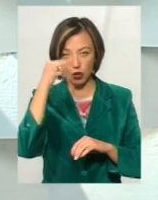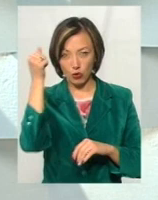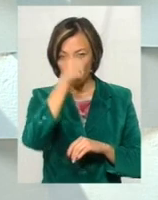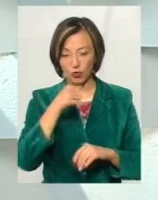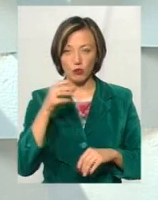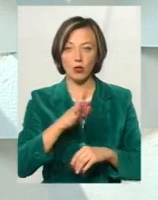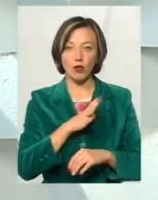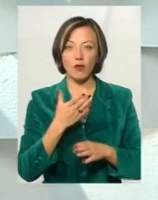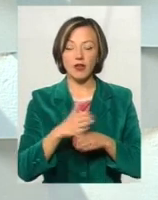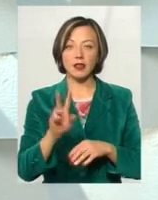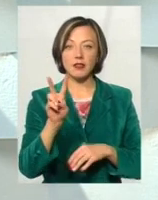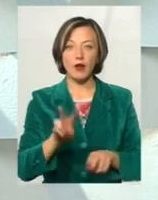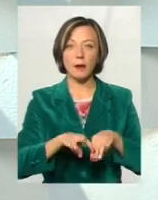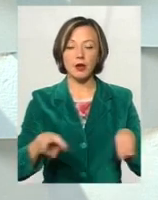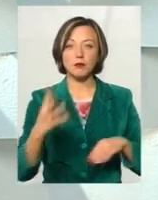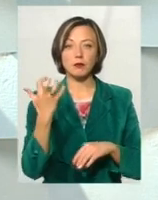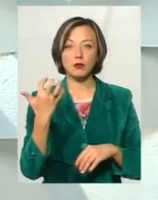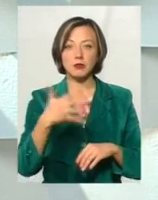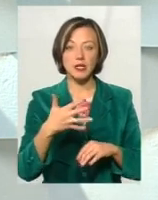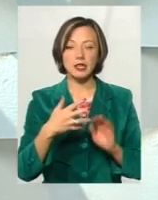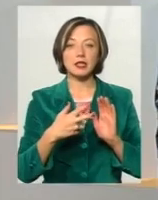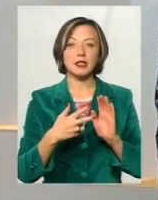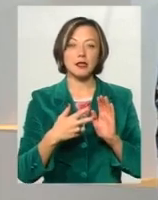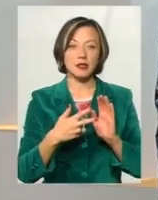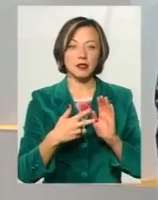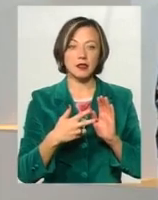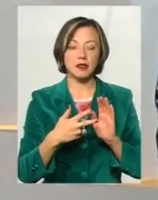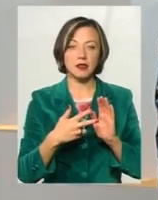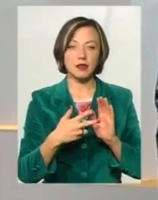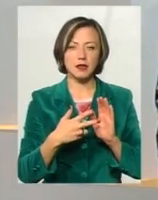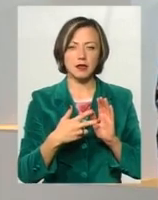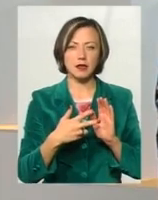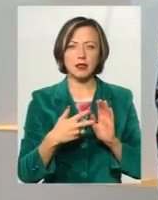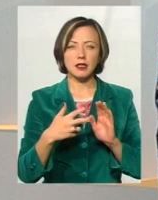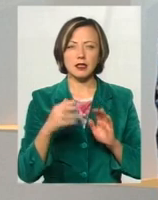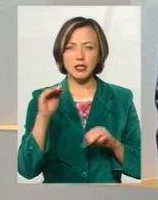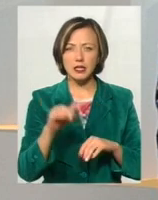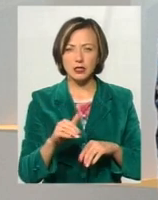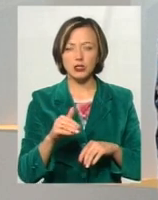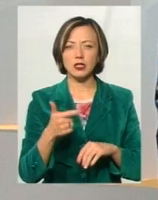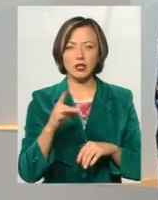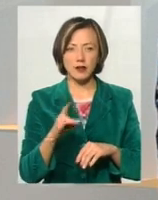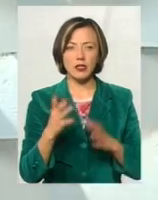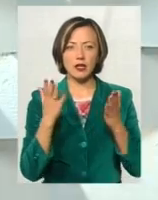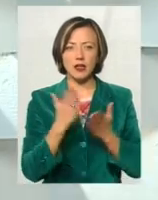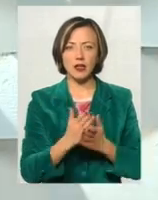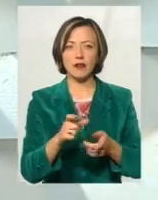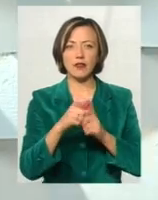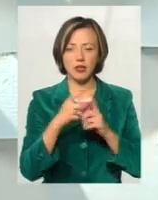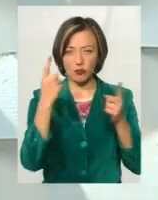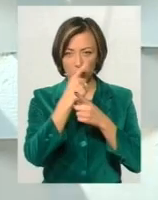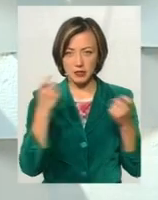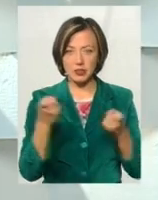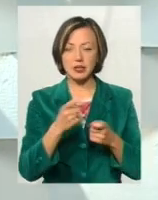виділено 2 мільйона 550 700 тисяч гривень. Разом з тим є ще один відповідний інформаційний запит. Скільки